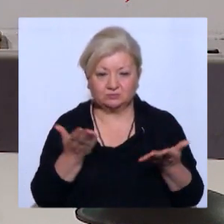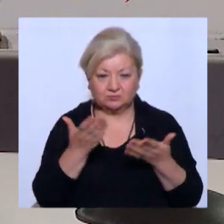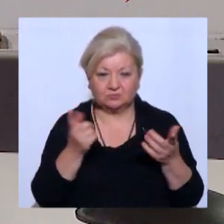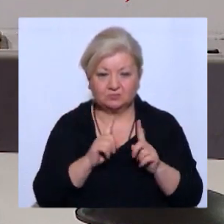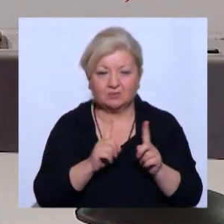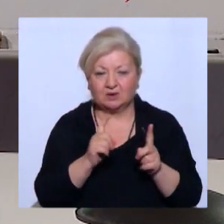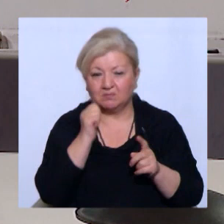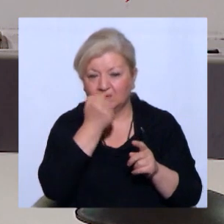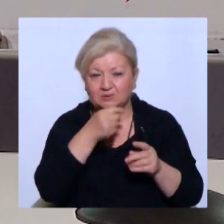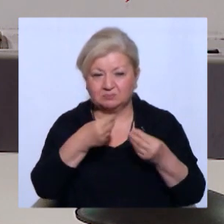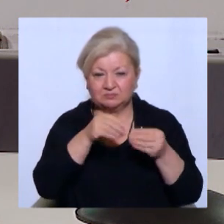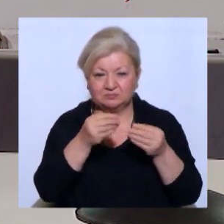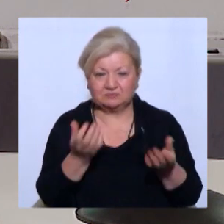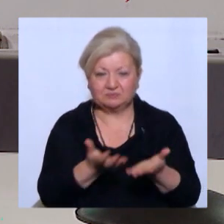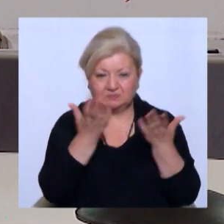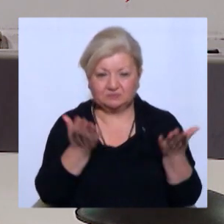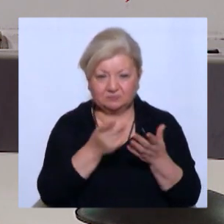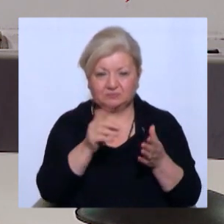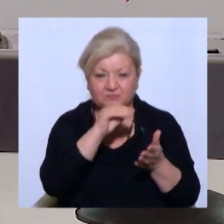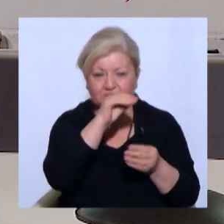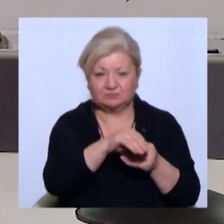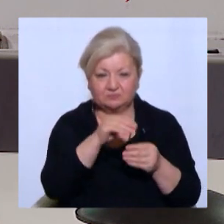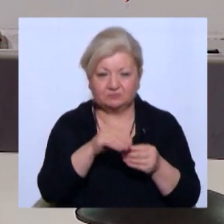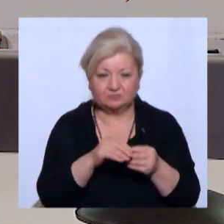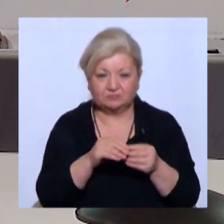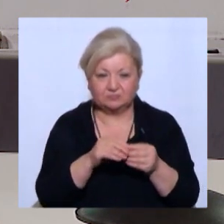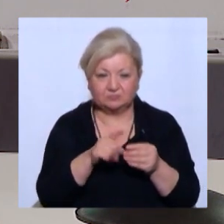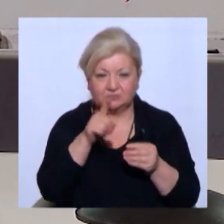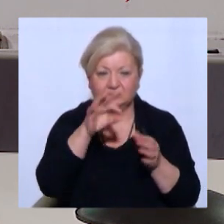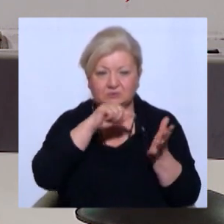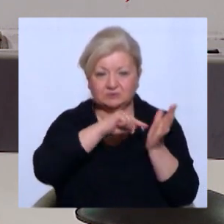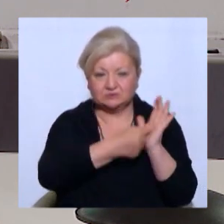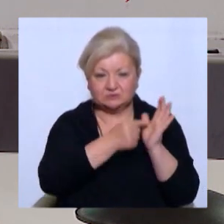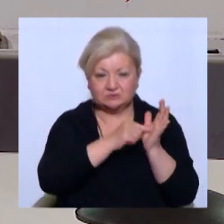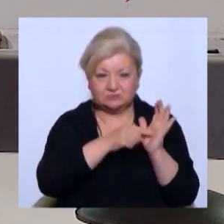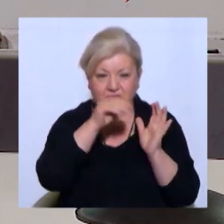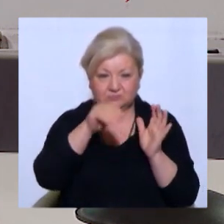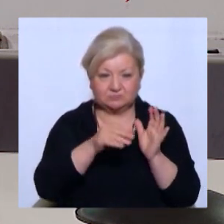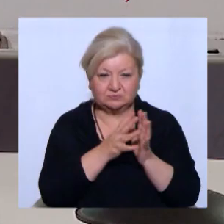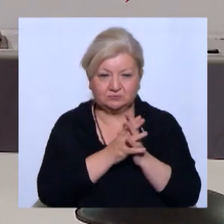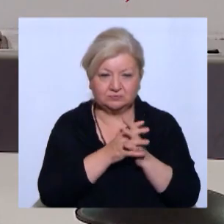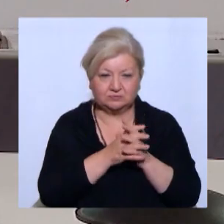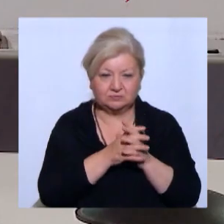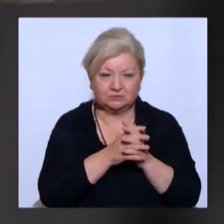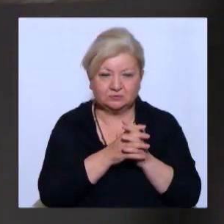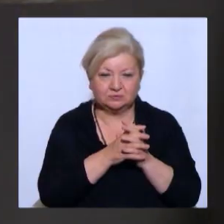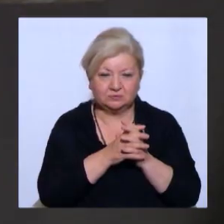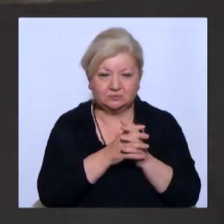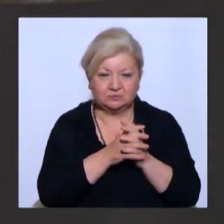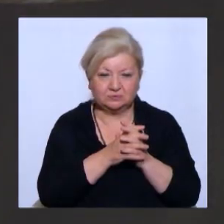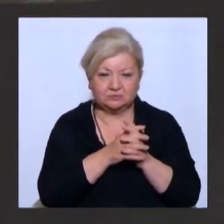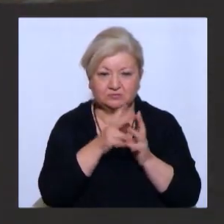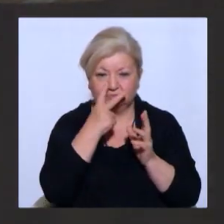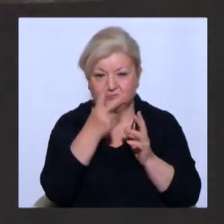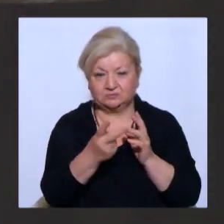ავიღოთ მსუბუქი მასალა, პენოპლასტის ბურთულები და განვალაგოთ აი ამ წერტილებში.